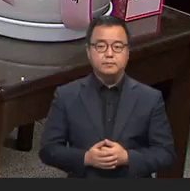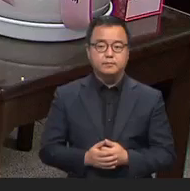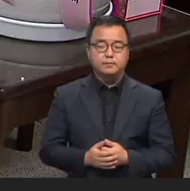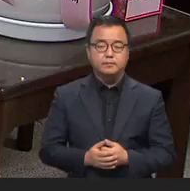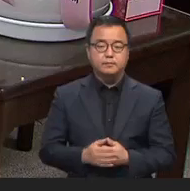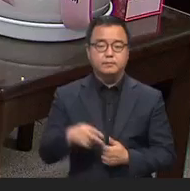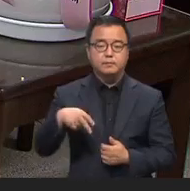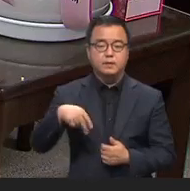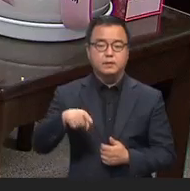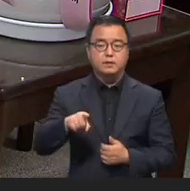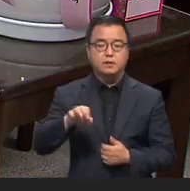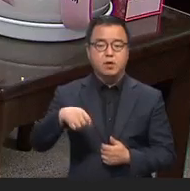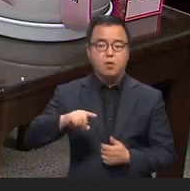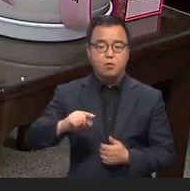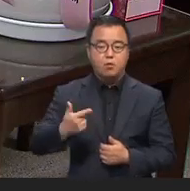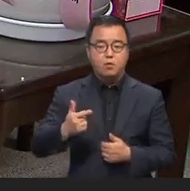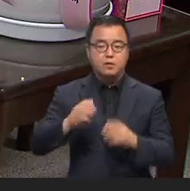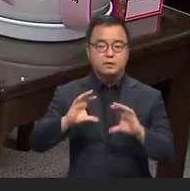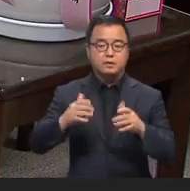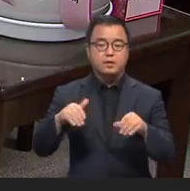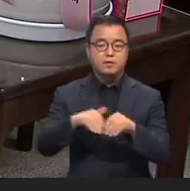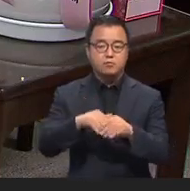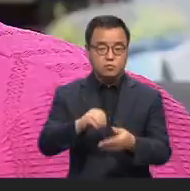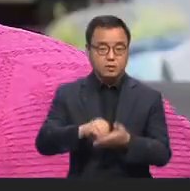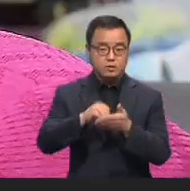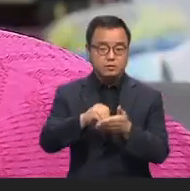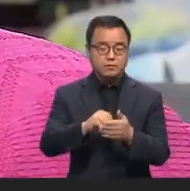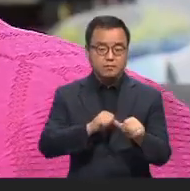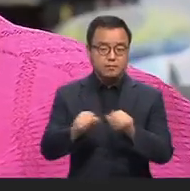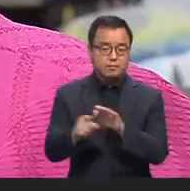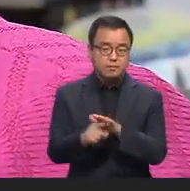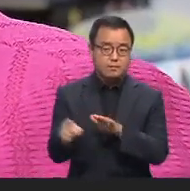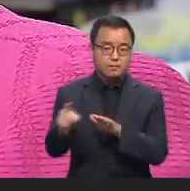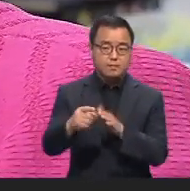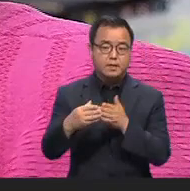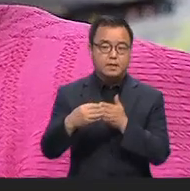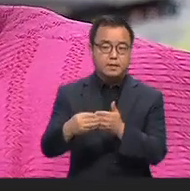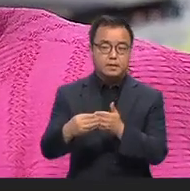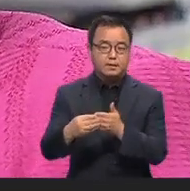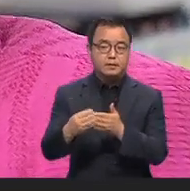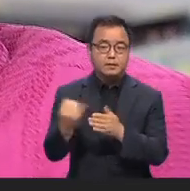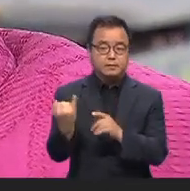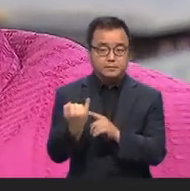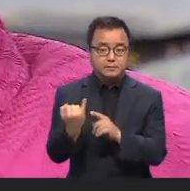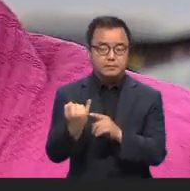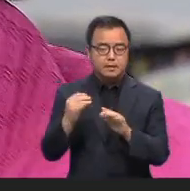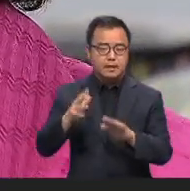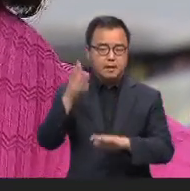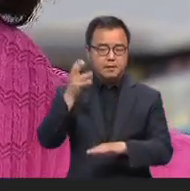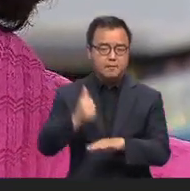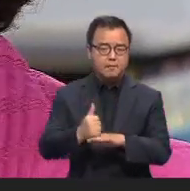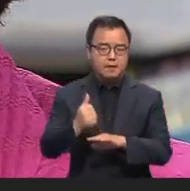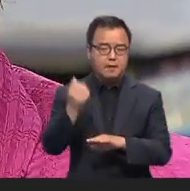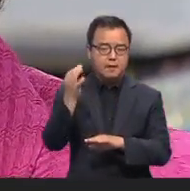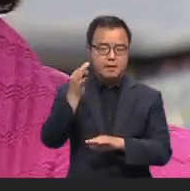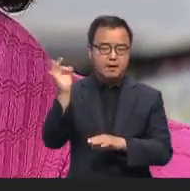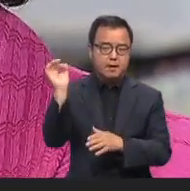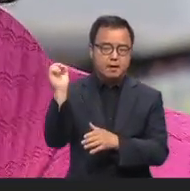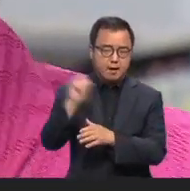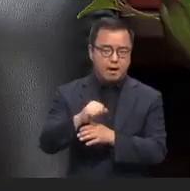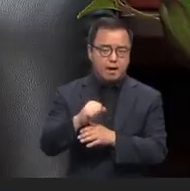선의 세계문화유산 등재 앞장선 이배용 이사장은 등재가 최종 결정된 순간을 떠올리며 소외될